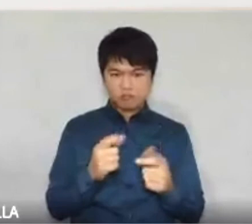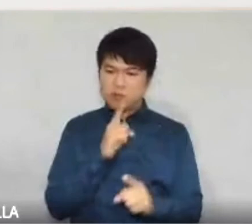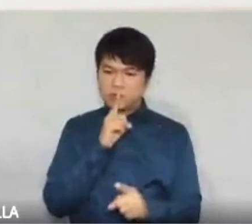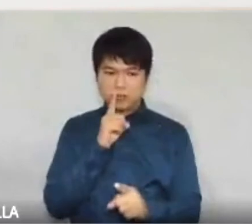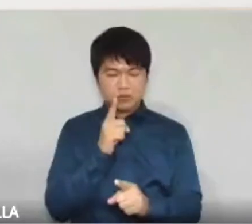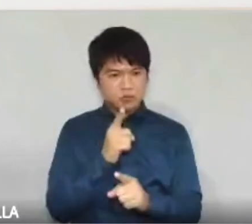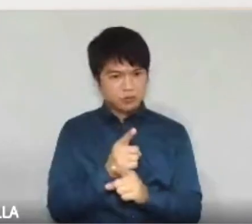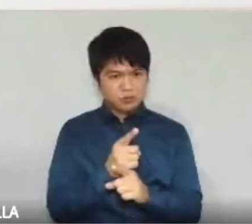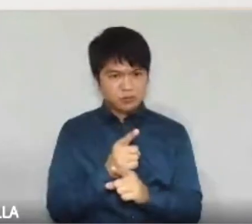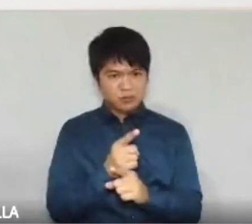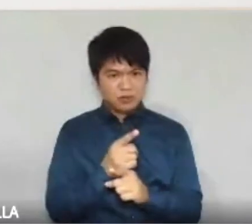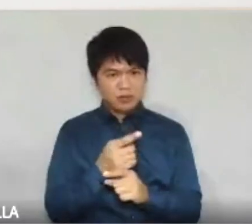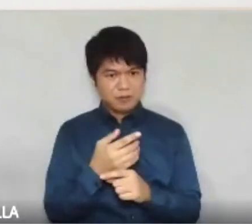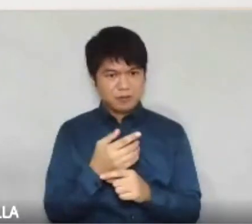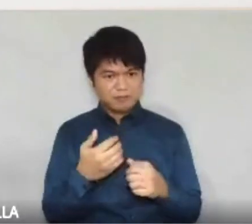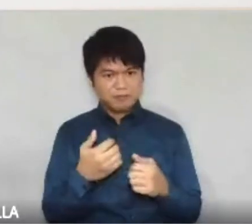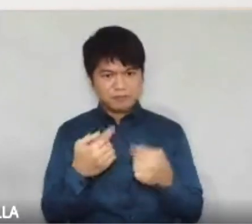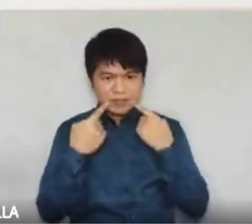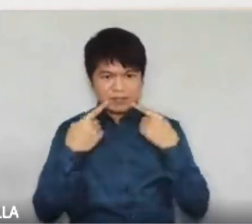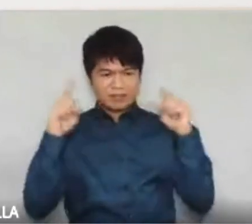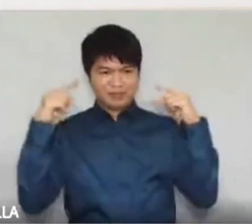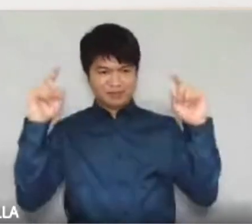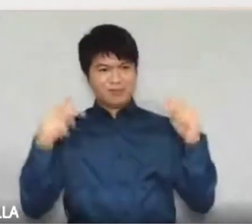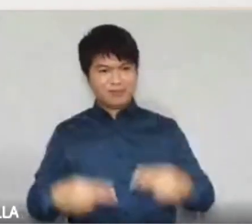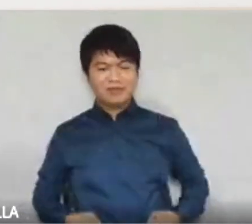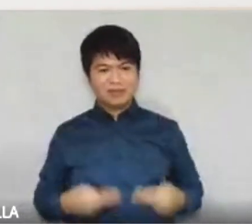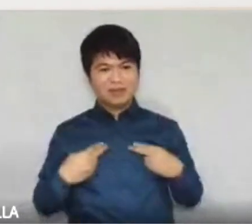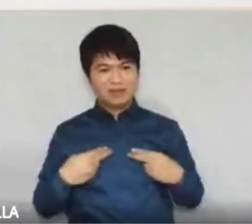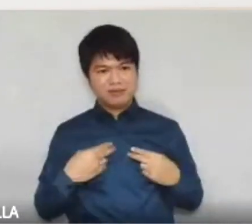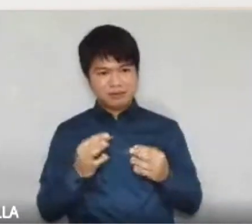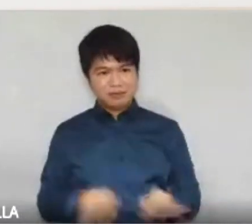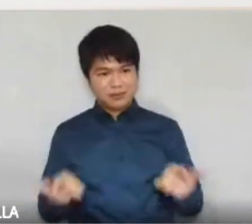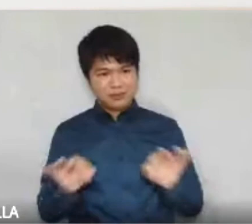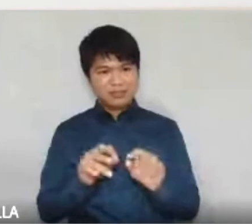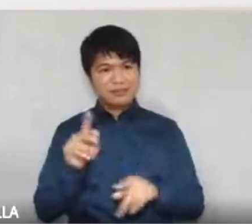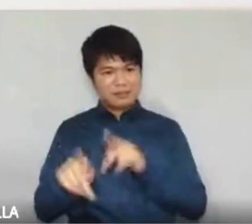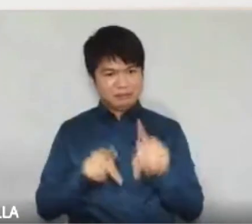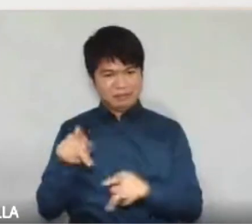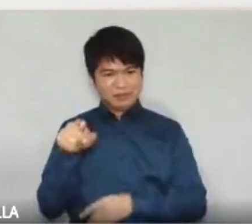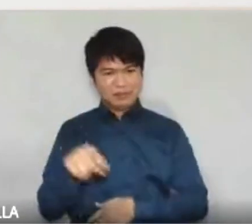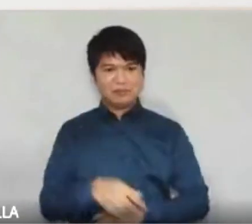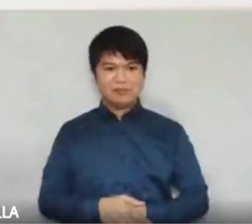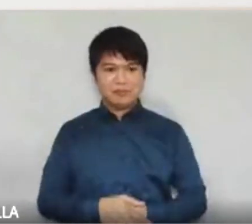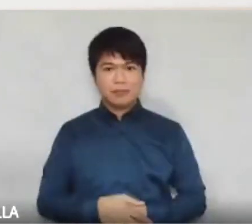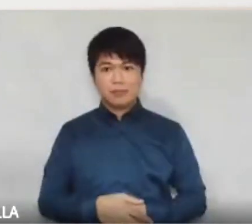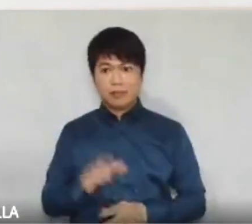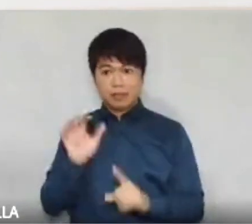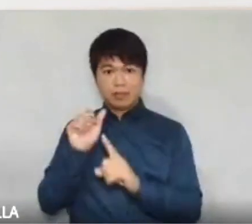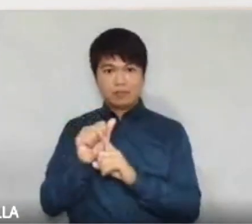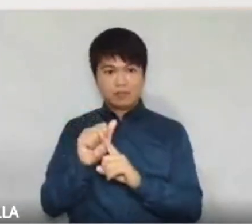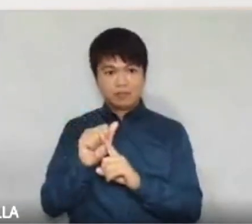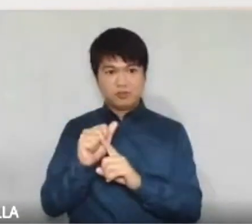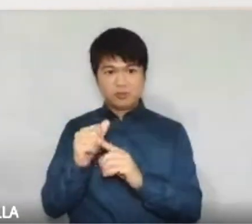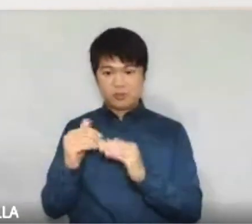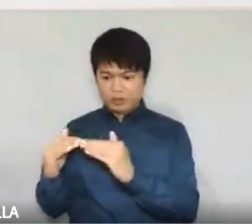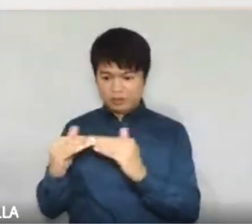mas makabuluhan ang telehealth sa mga tao. Para makamit ang tinatawag nating equity,